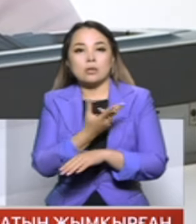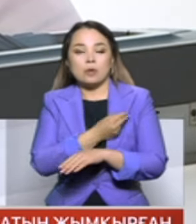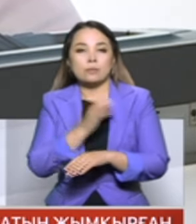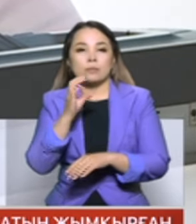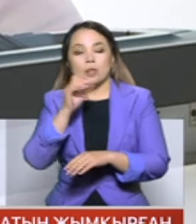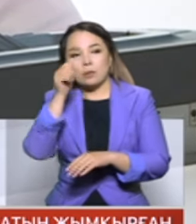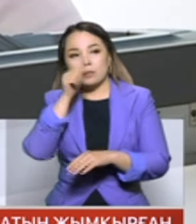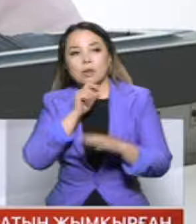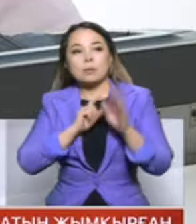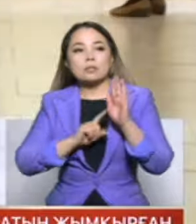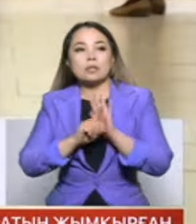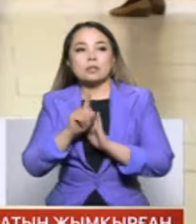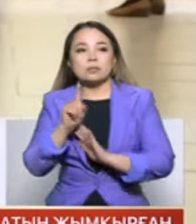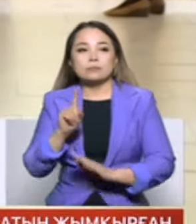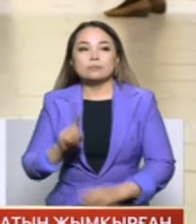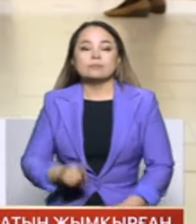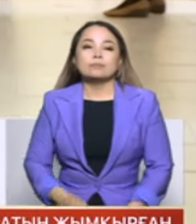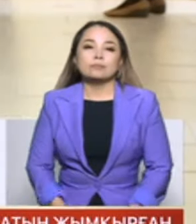42-те басталады.